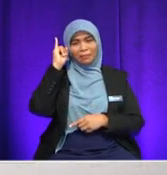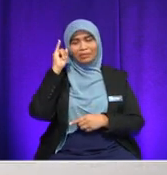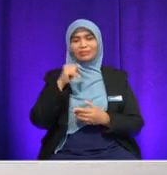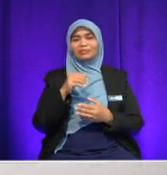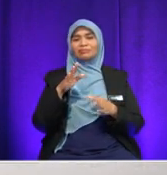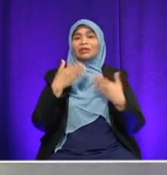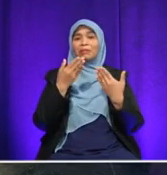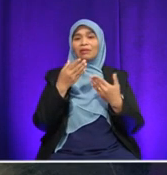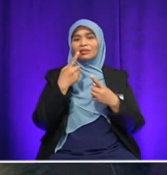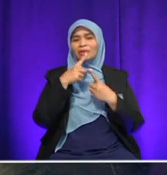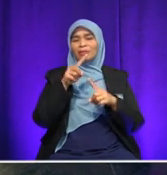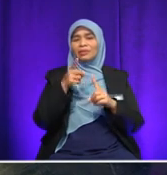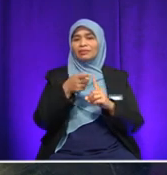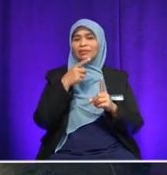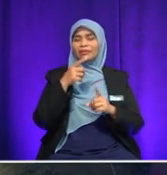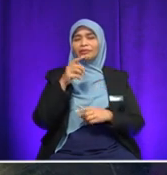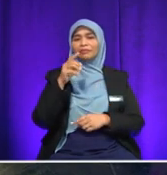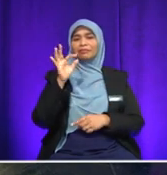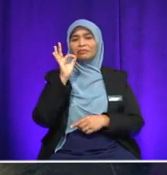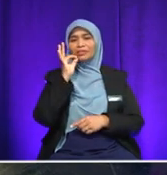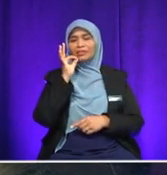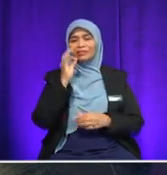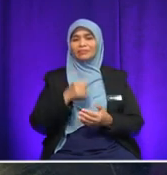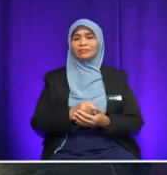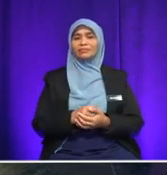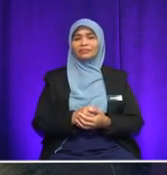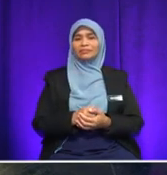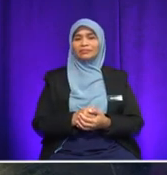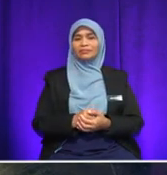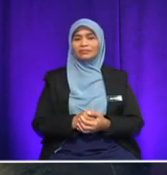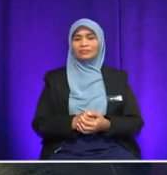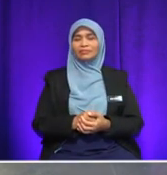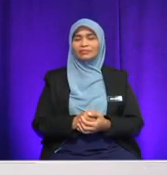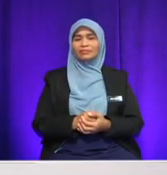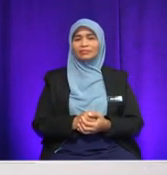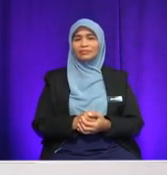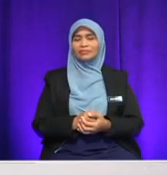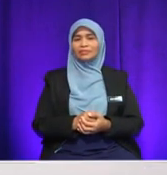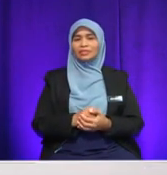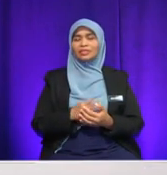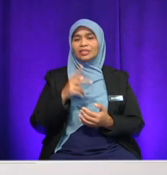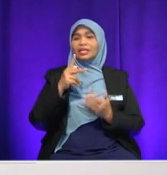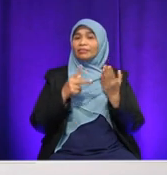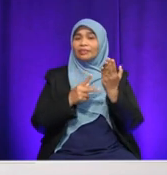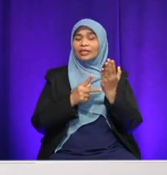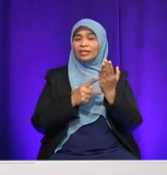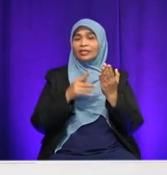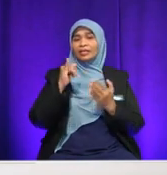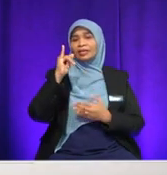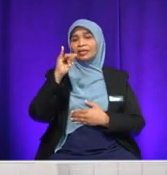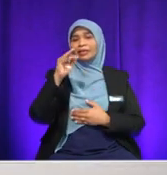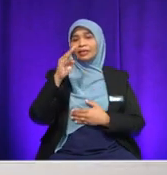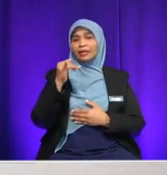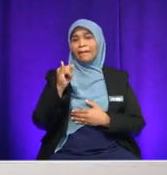Fatihah? Mungkin dia ada jawapan yang lain daripada Imran, silakan. Ya, teknis teknik imbas